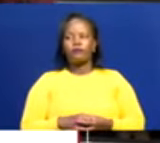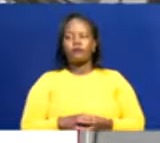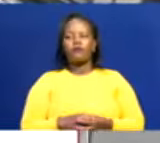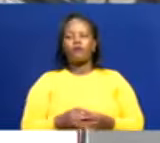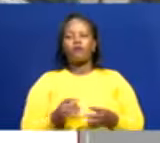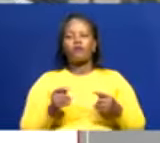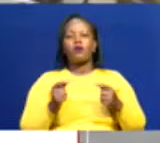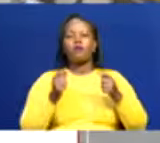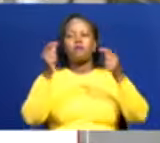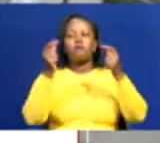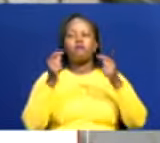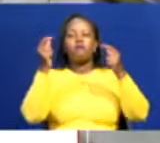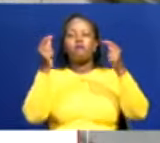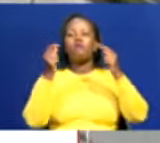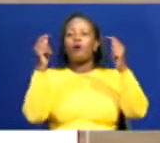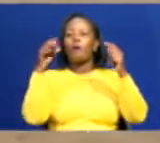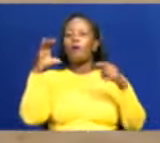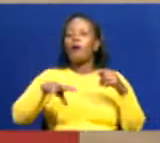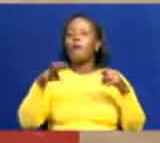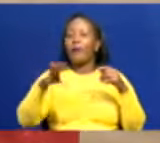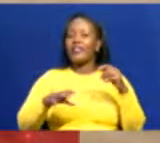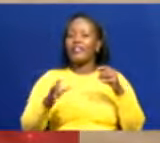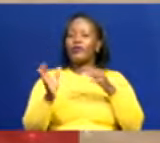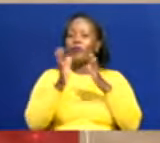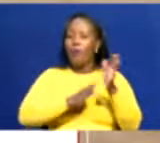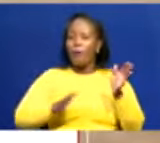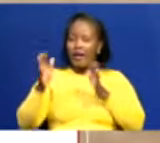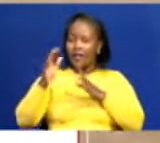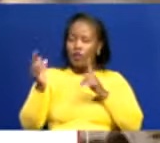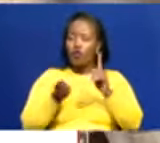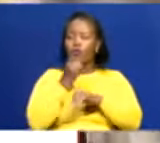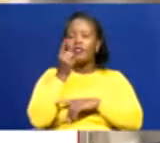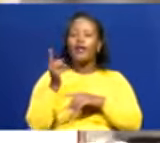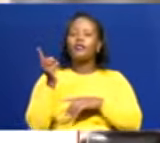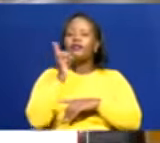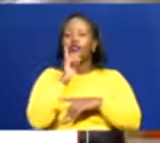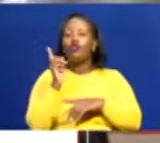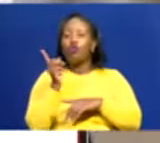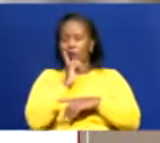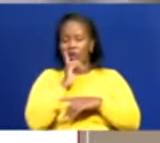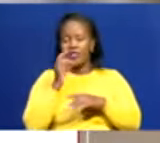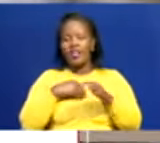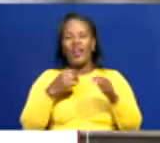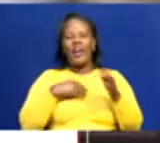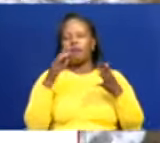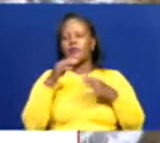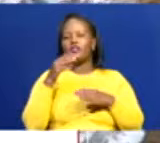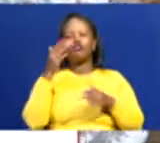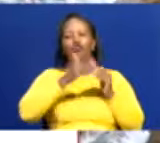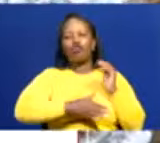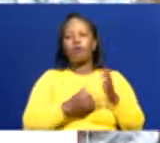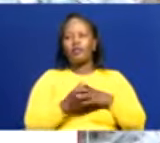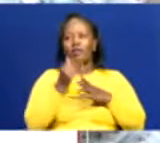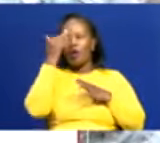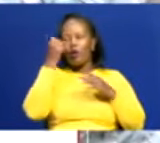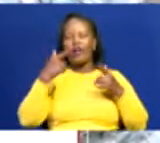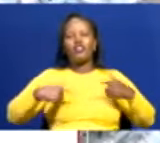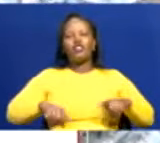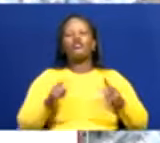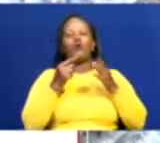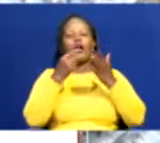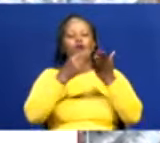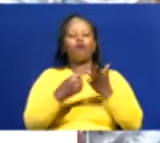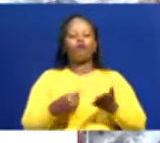Mgomo wa huduma wa matatu uliokuwa ukitarajiwa kuanza hapo kesho umefutiliwa mbali ili kutoa nafasi kwa